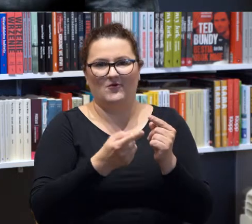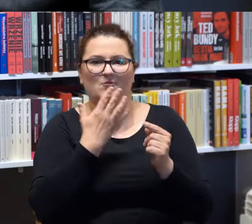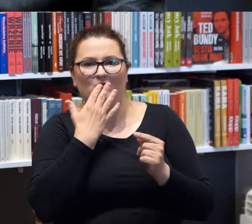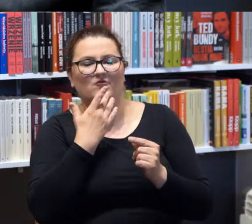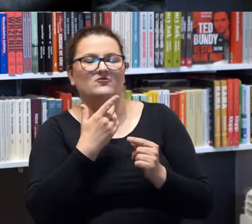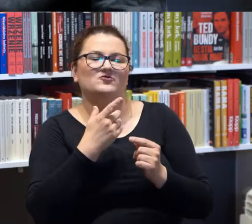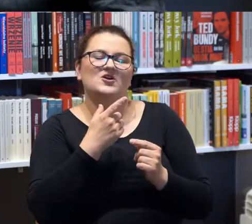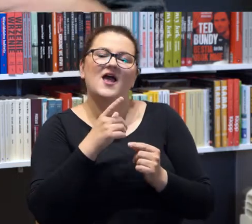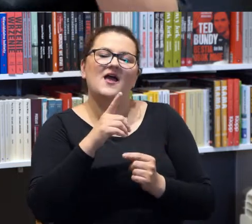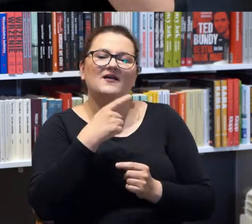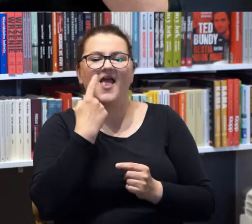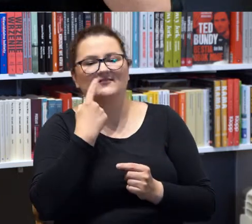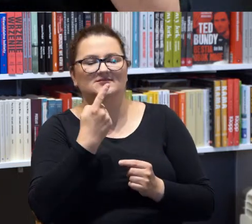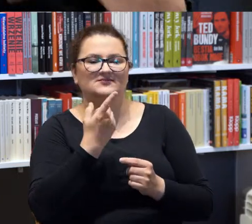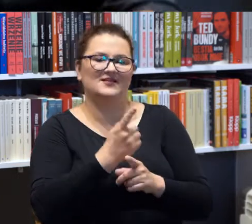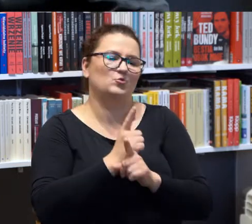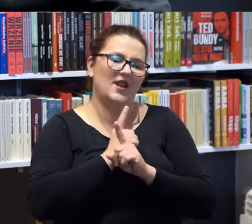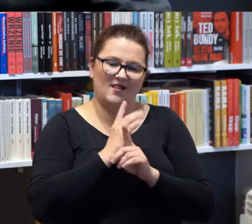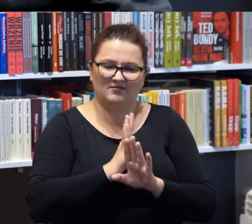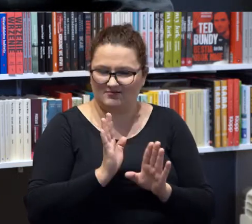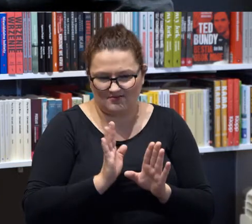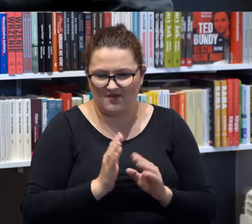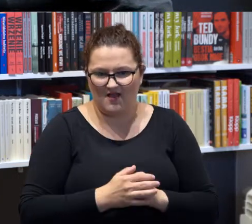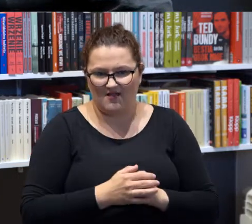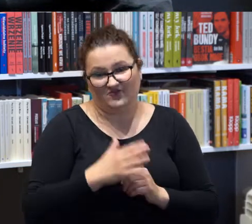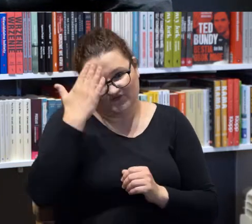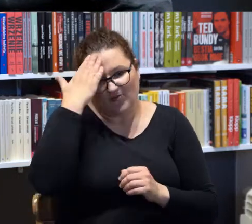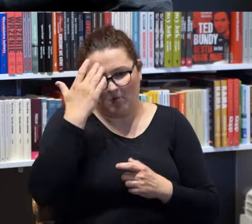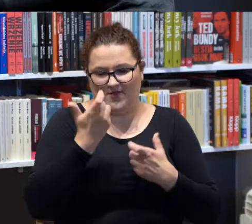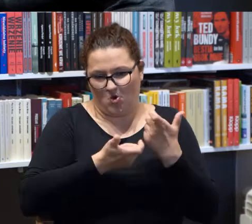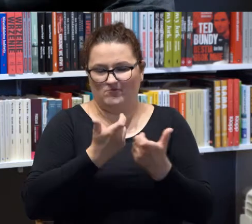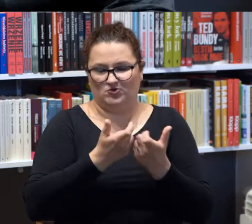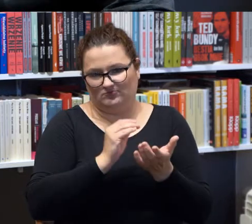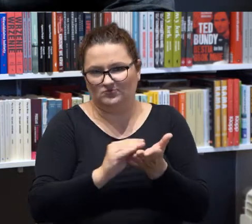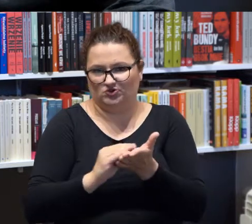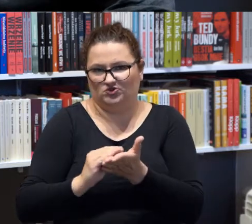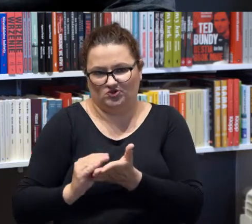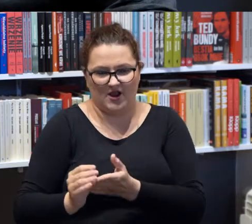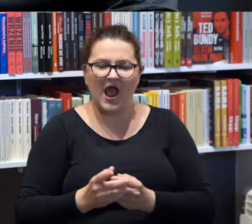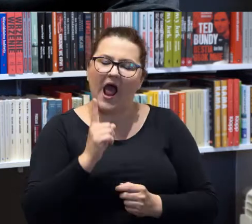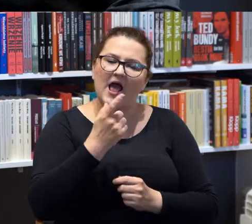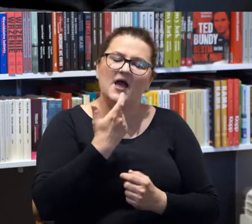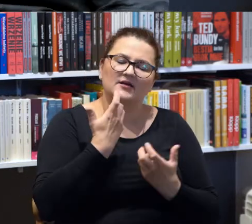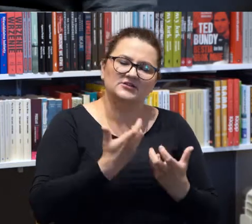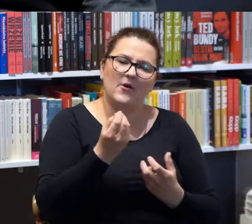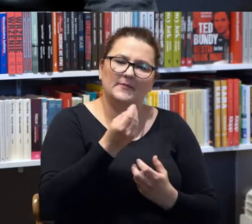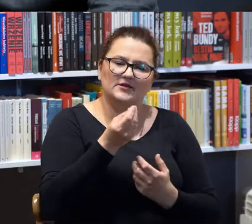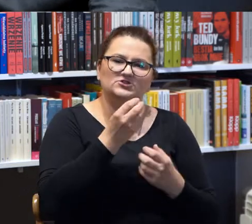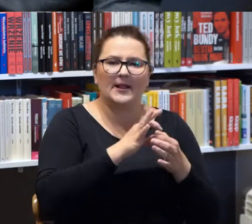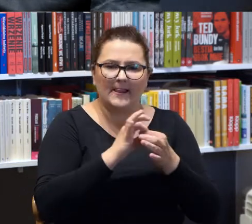neutralny. Nie? To jest świadoma robota w tym. Ale chciałem pociągnąć ten wątek, który